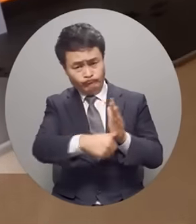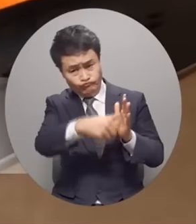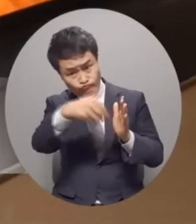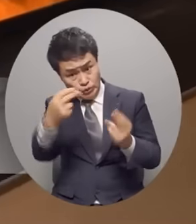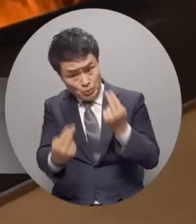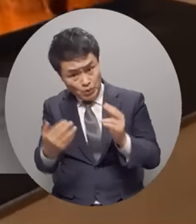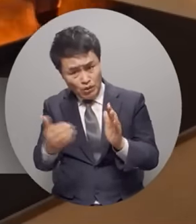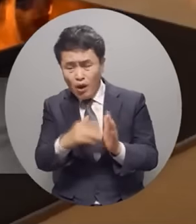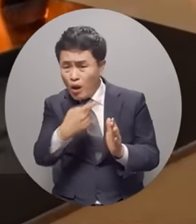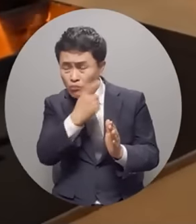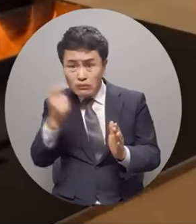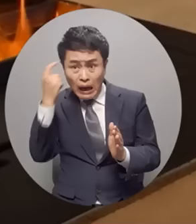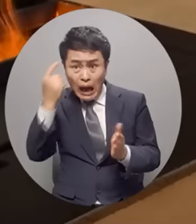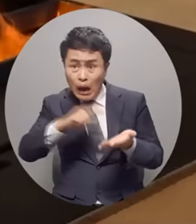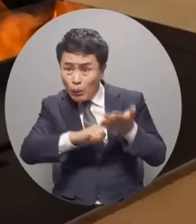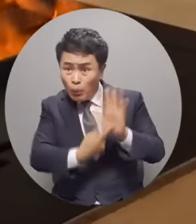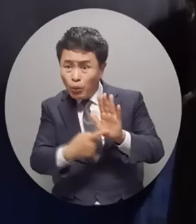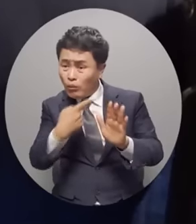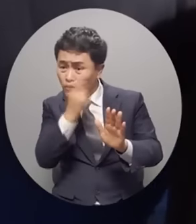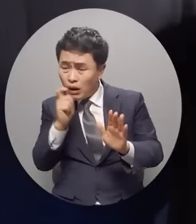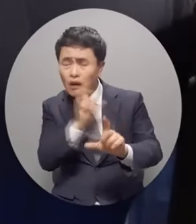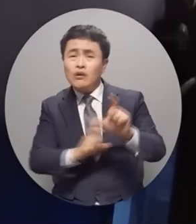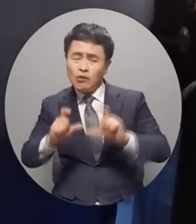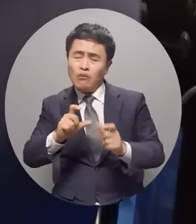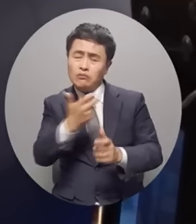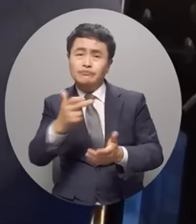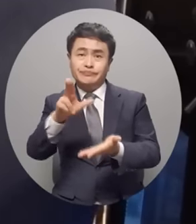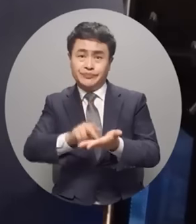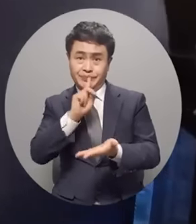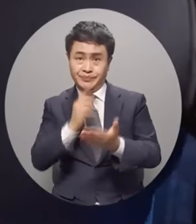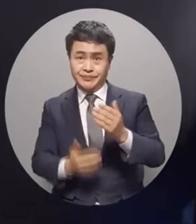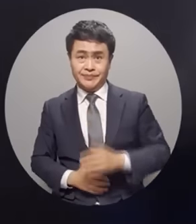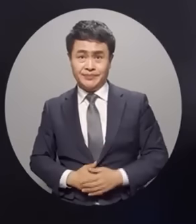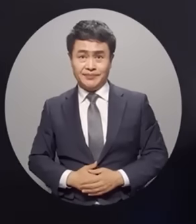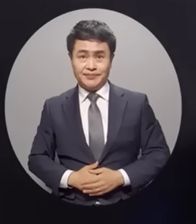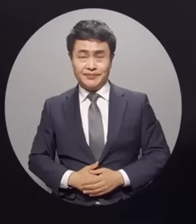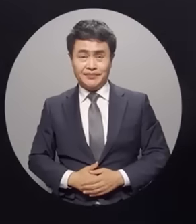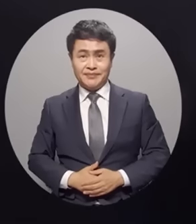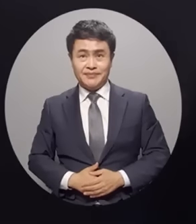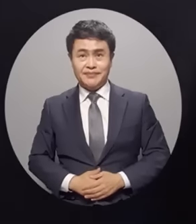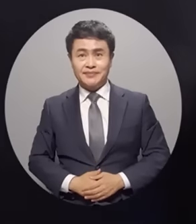부족한 인지도를 끌어올리는 것이 과제로 남아있습니다. MBC 뉴스 이유경입니다.